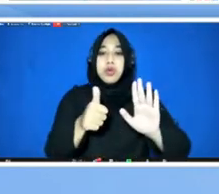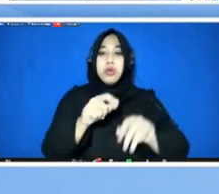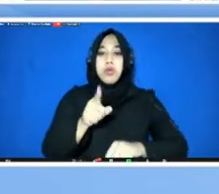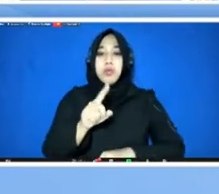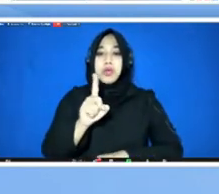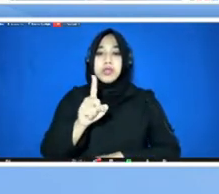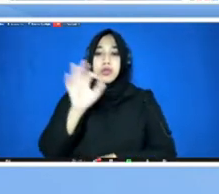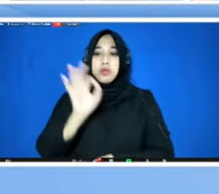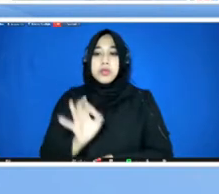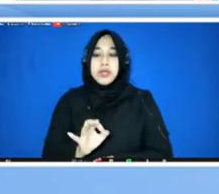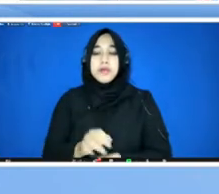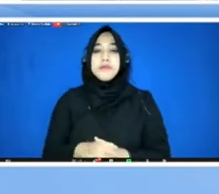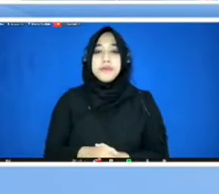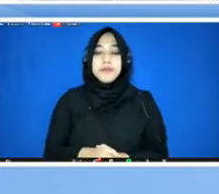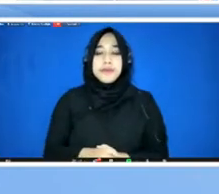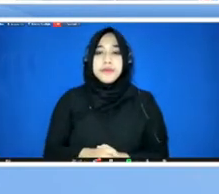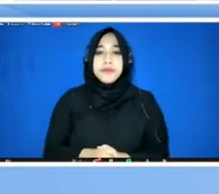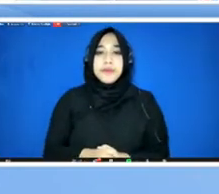76,01%.